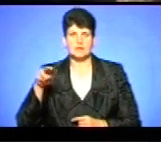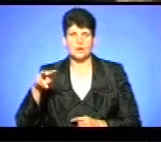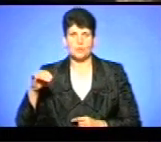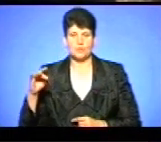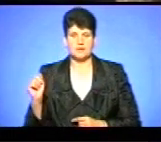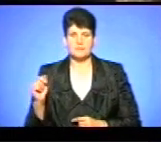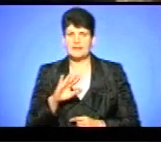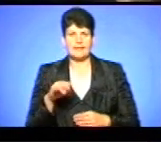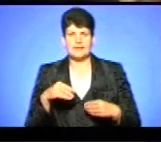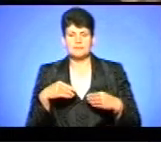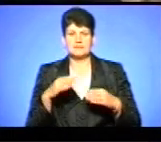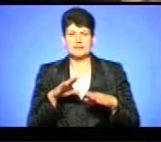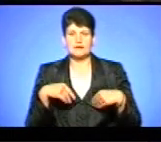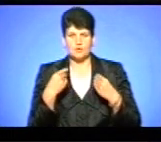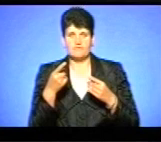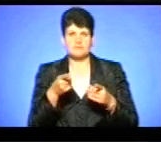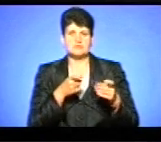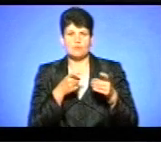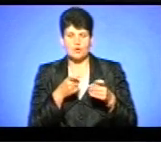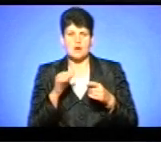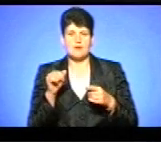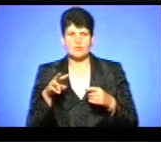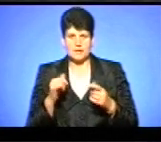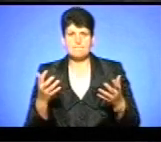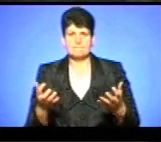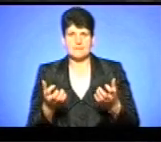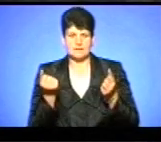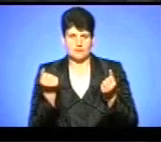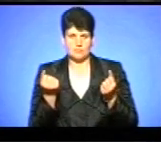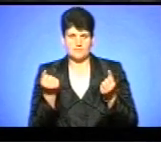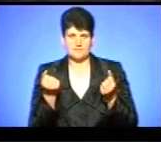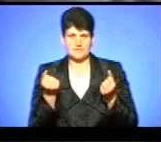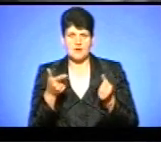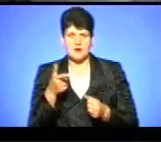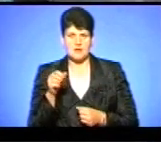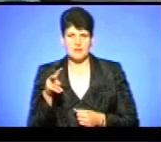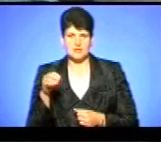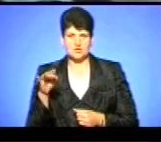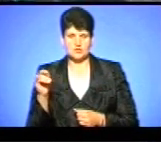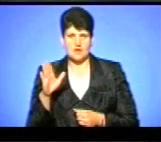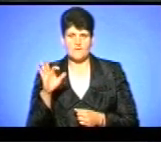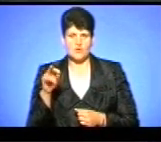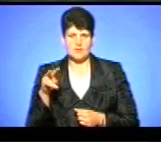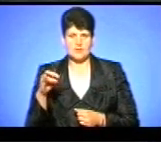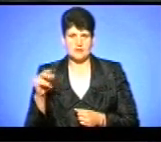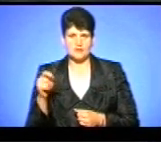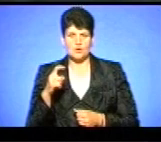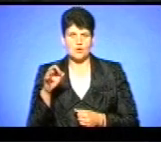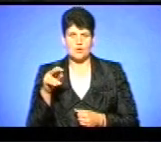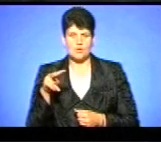Ми надамо вам зброю, амуніцію, навіть підтримаємо військом. Галичина, Волинь,